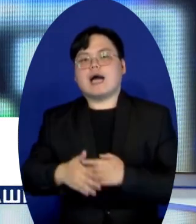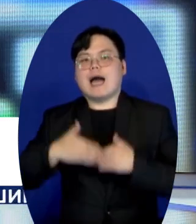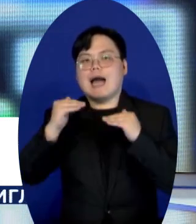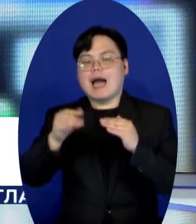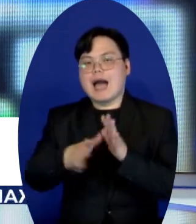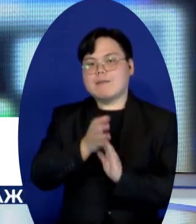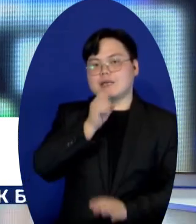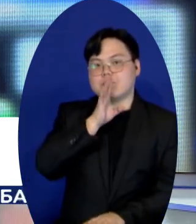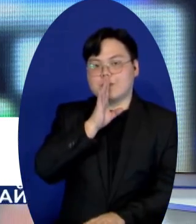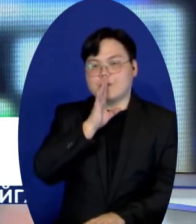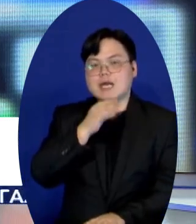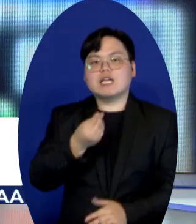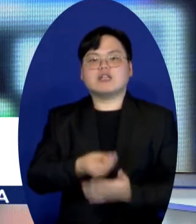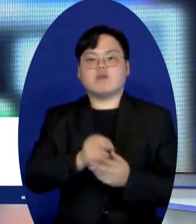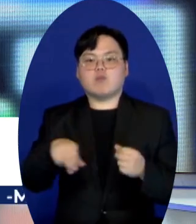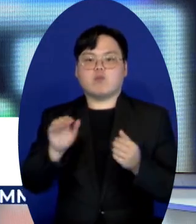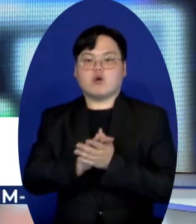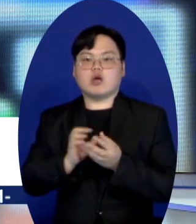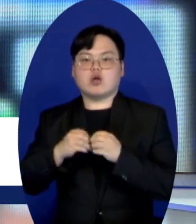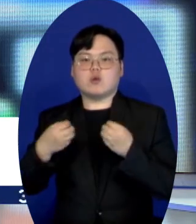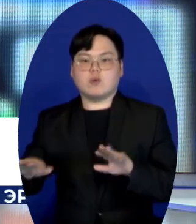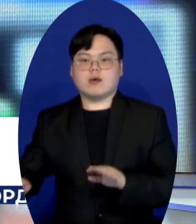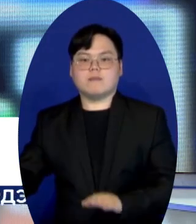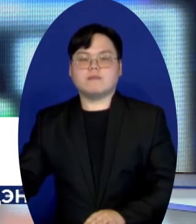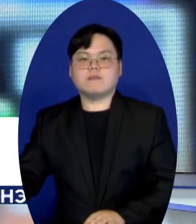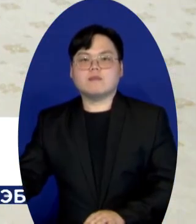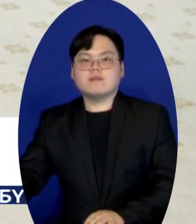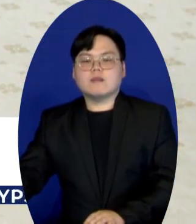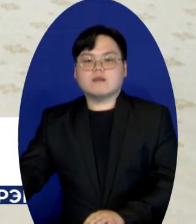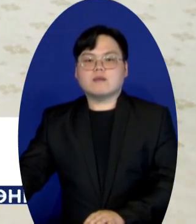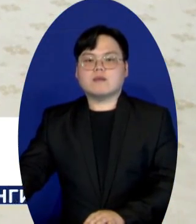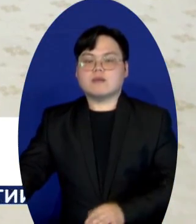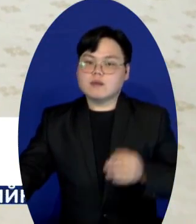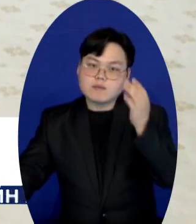юм байна. Талууд өнөөдөр санамж бичигт гар үсэг зурлаа.